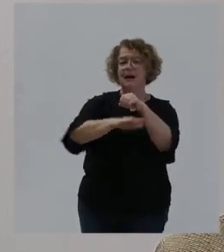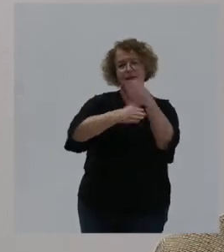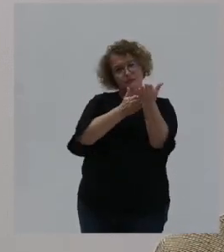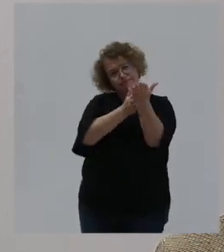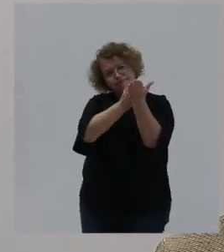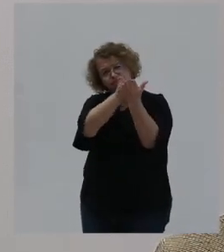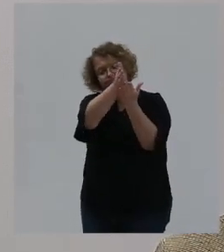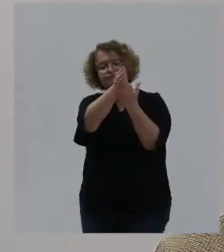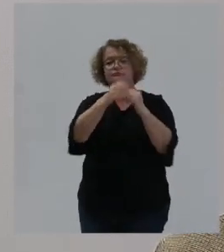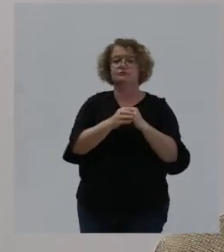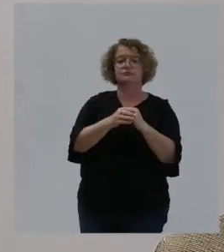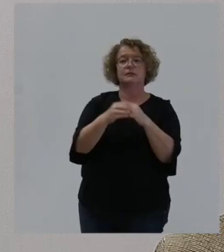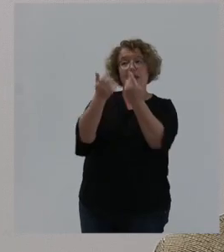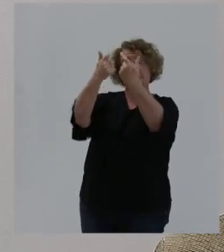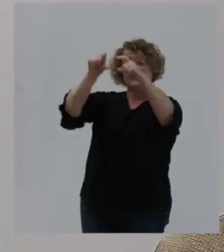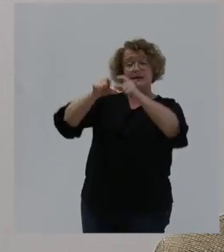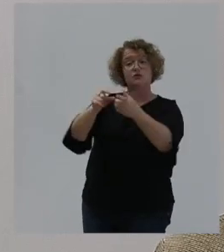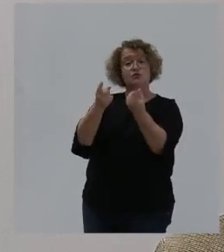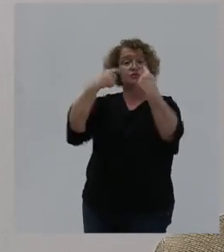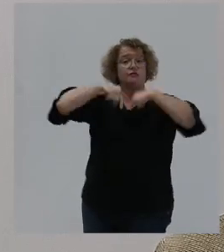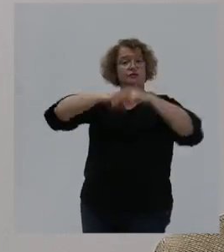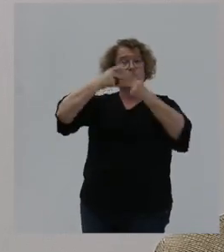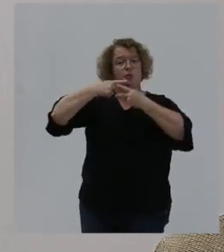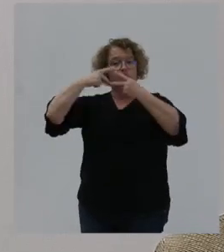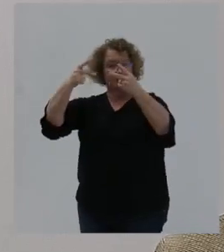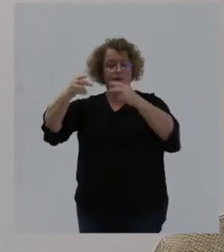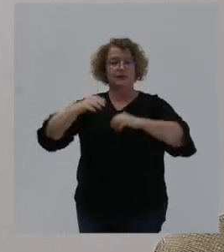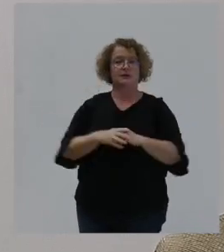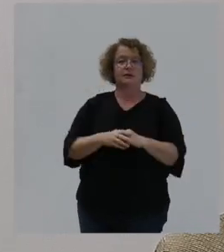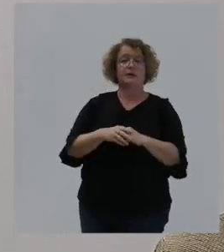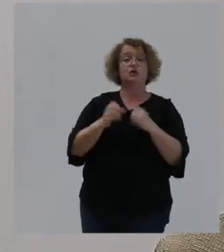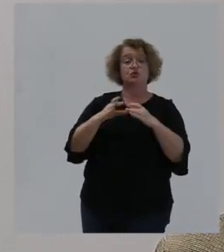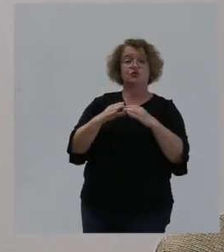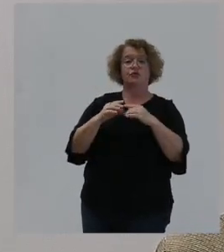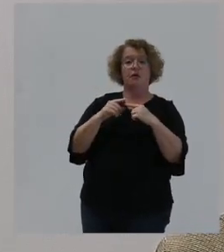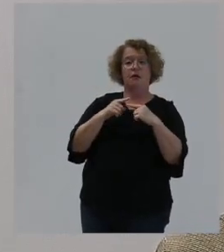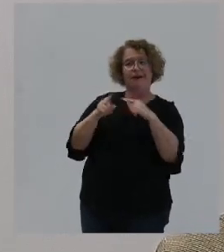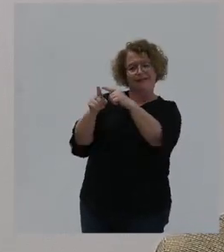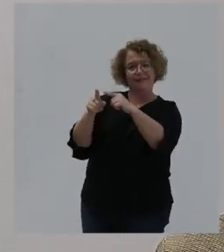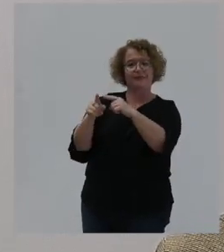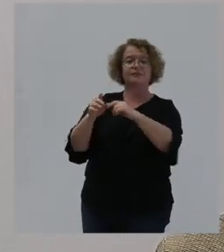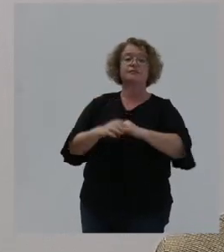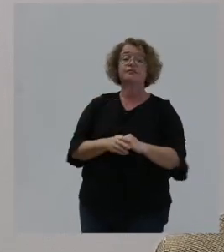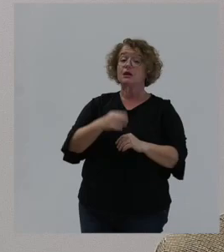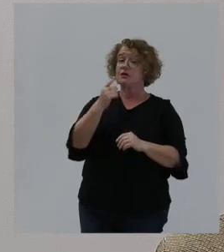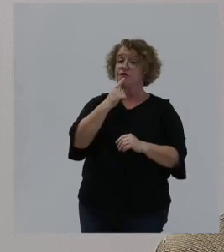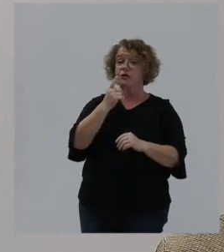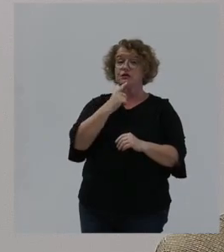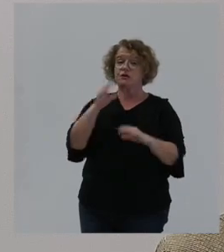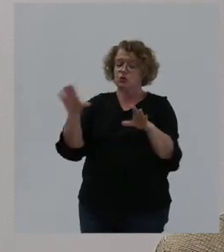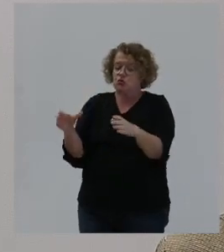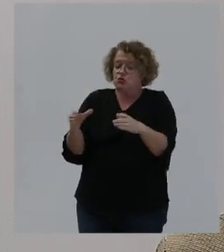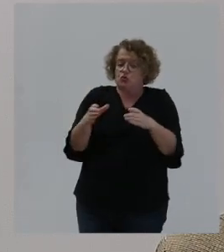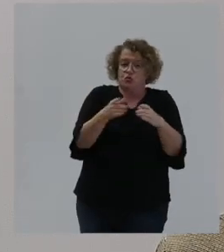des statuts de la fonction publique dont nous avons entendu qui sont attaqués. Cela ne se résume pas à du volontarisme.